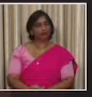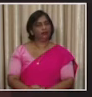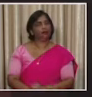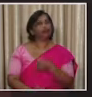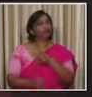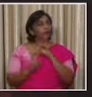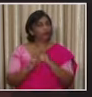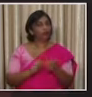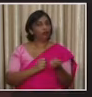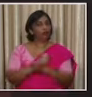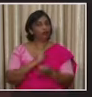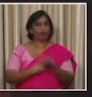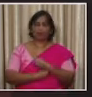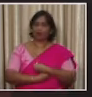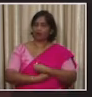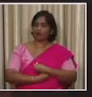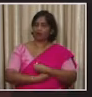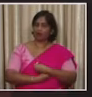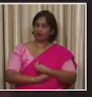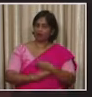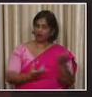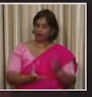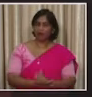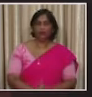මේ වෙන්නේ ගොවියා විනාශ කිරීම.